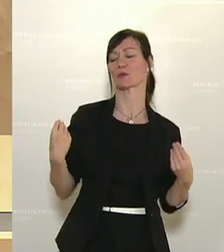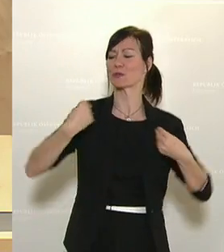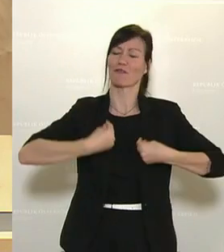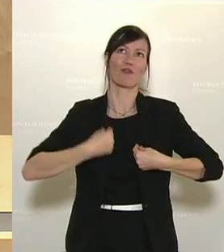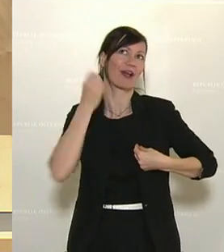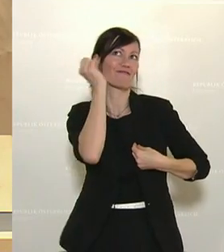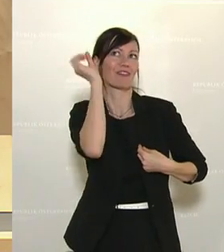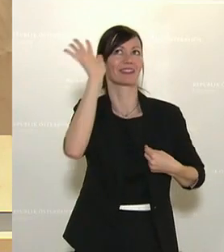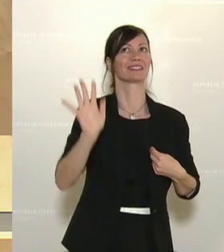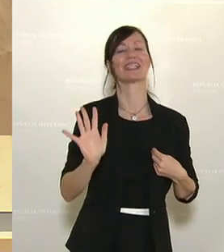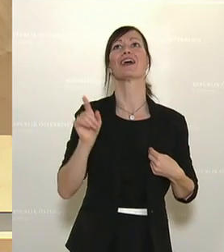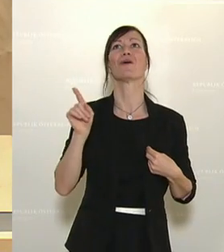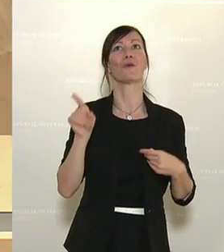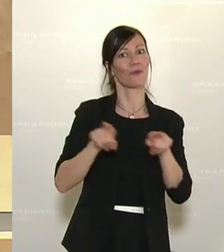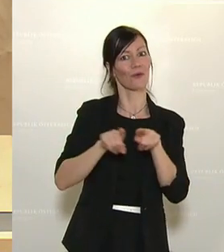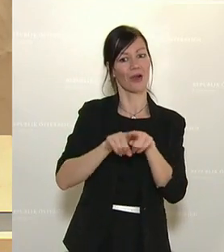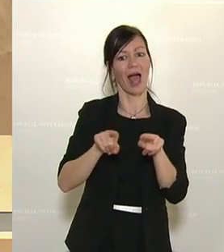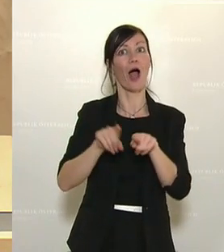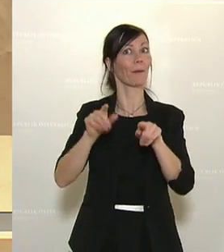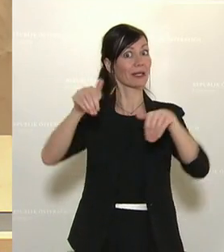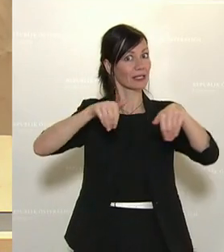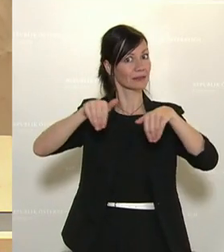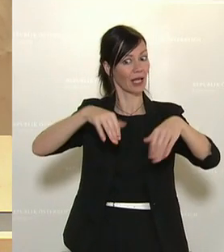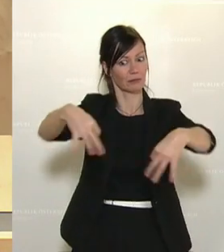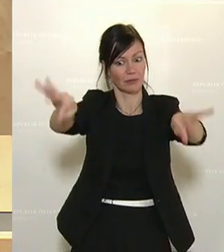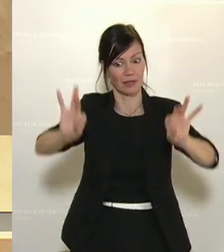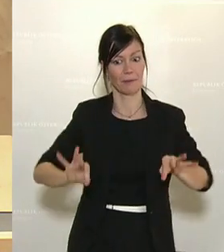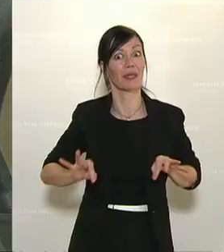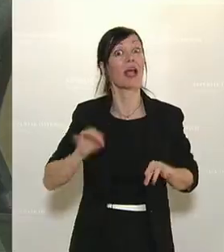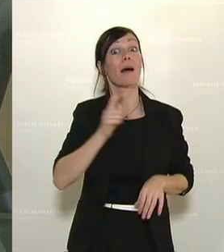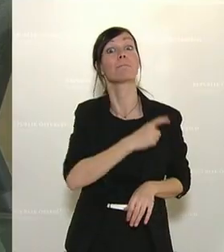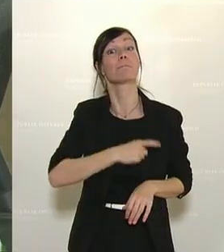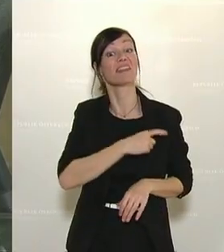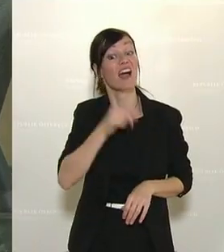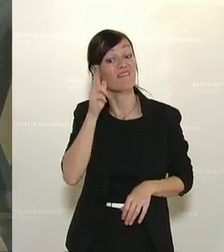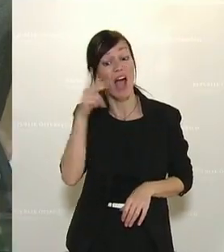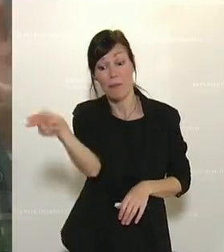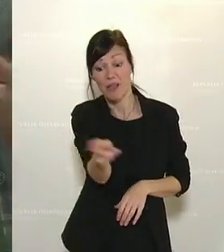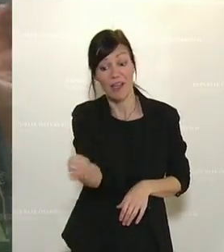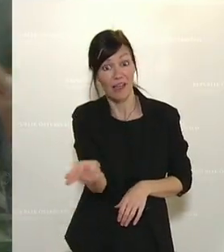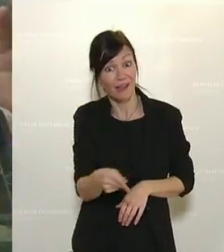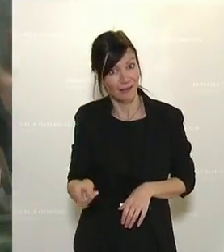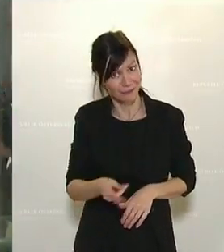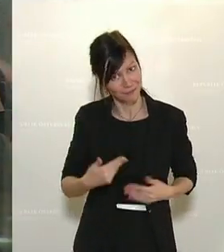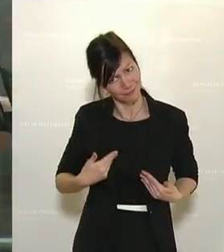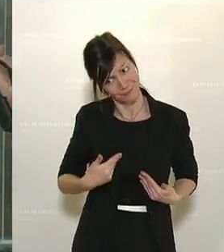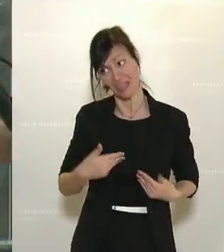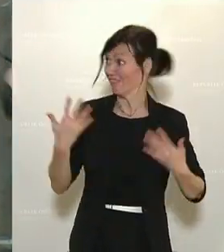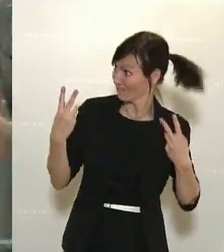des Ministeriumsteppichs in der Parteifarbe. Ich glaube nicht, dass das der Vorstellung von Staatsmännlichkeit